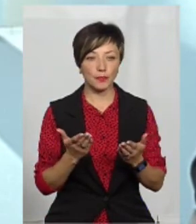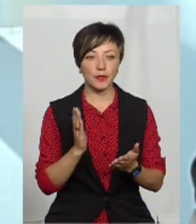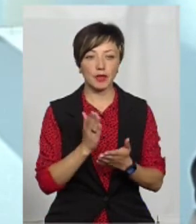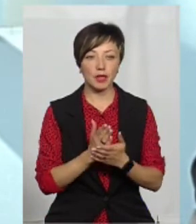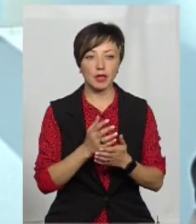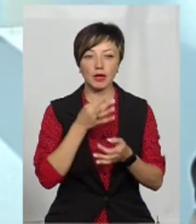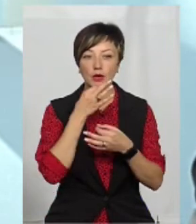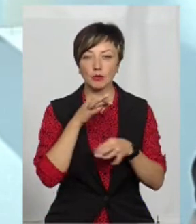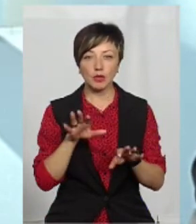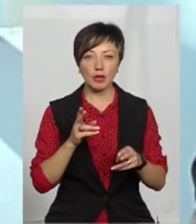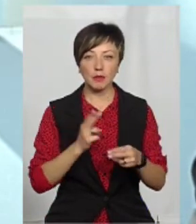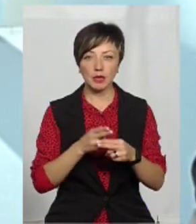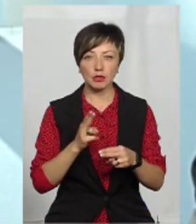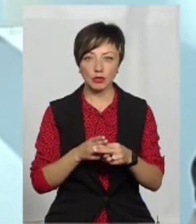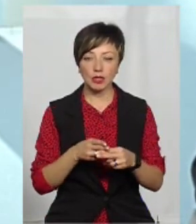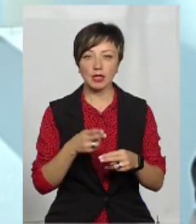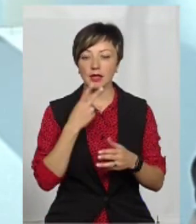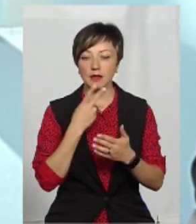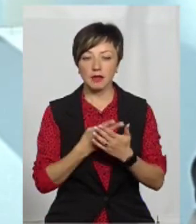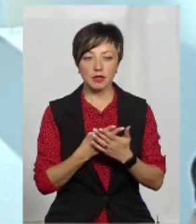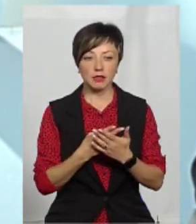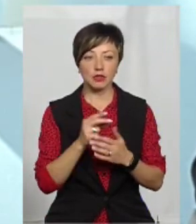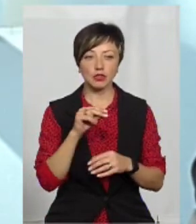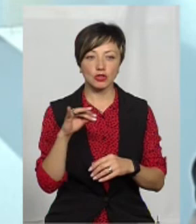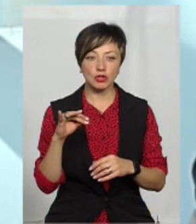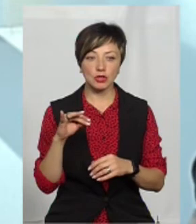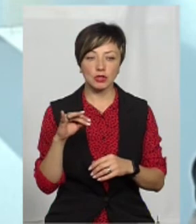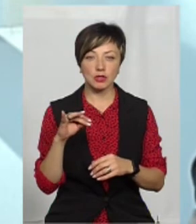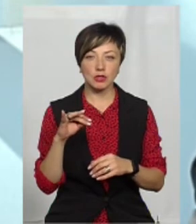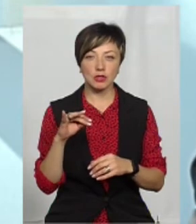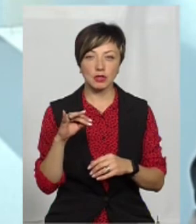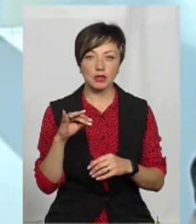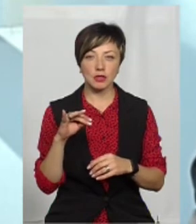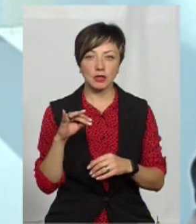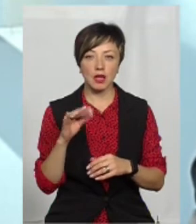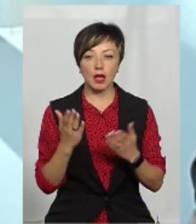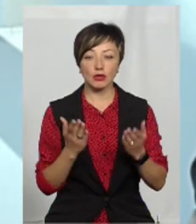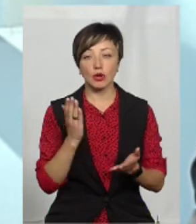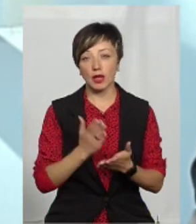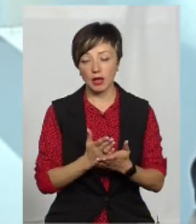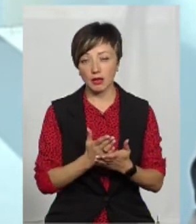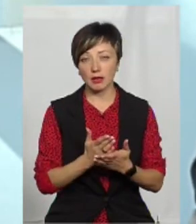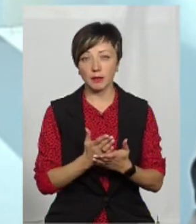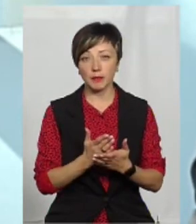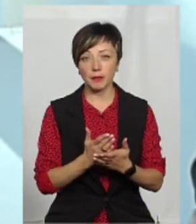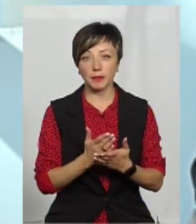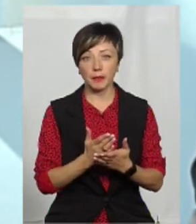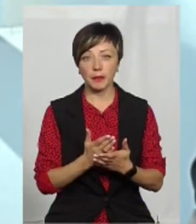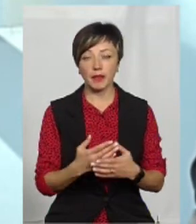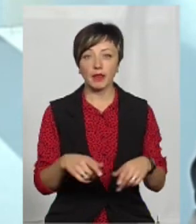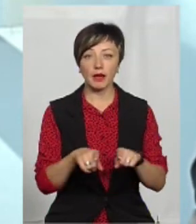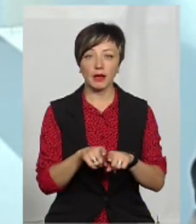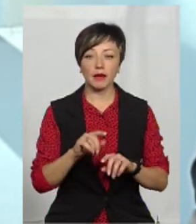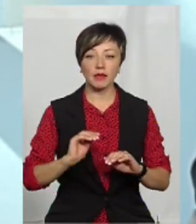є будь-які, то не було перешкоди, вже дивитися, чи якщо вони є, в принципі, такий